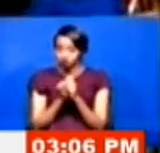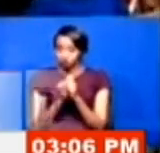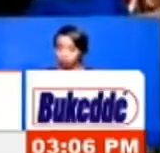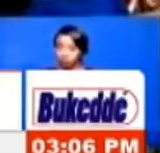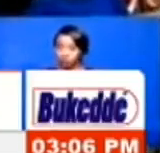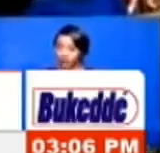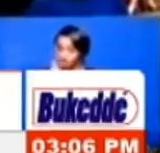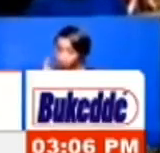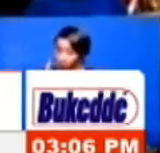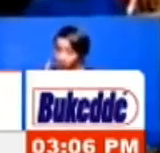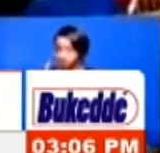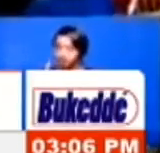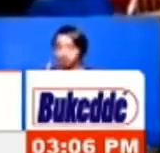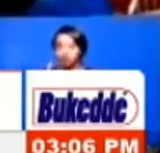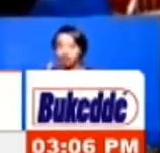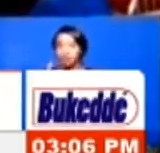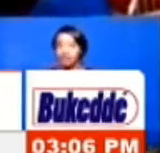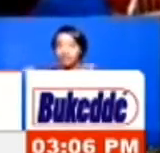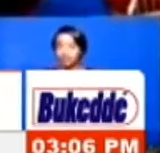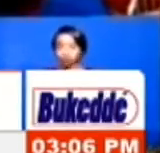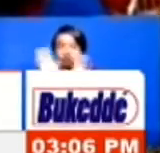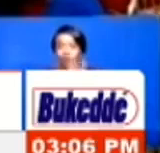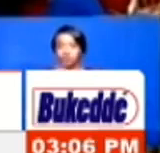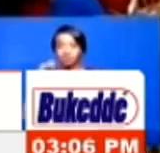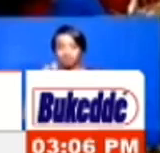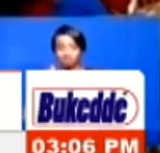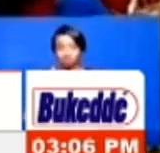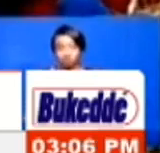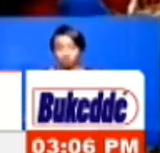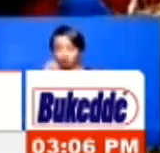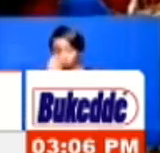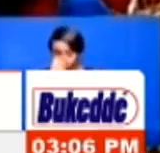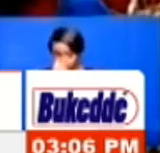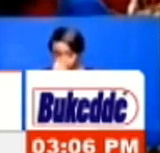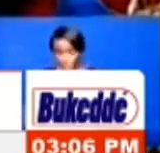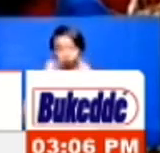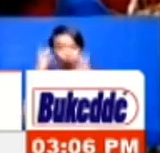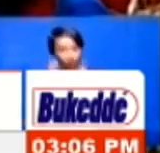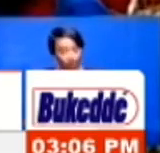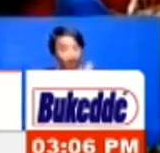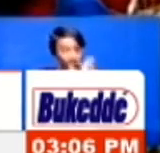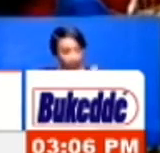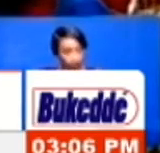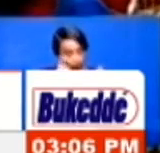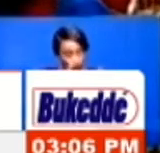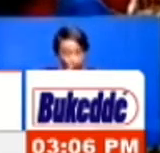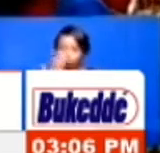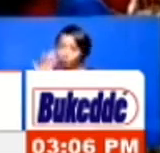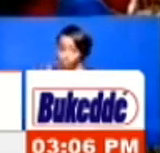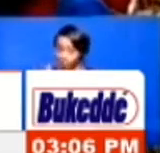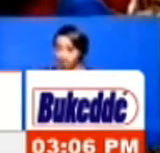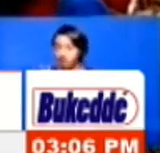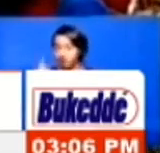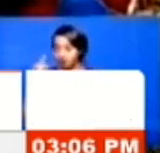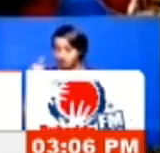gwa IEBC bw'otunuulira okulonda kwe Kenya, IEBC ebiseera ebisinga results zetera okufuna okuva ku polling station zibeera